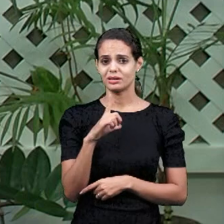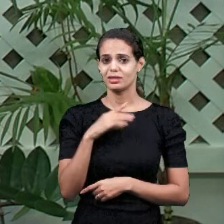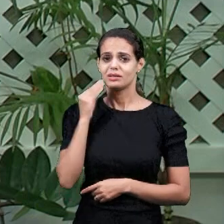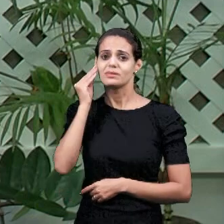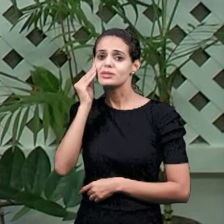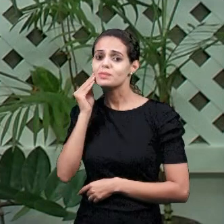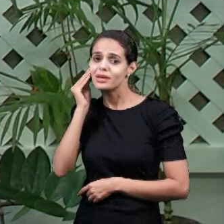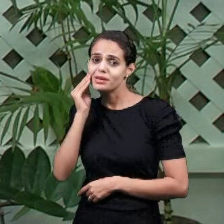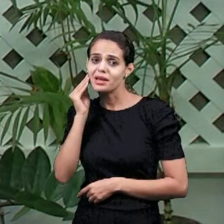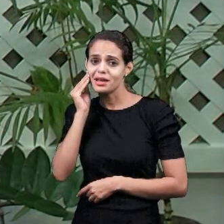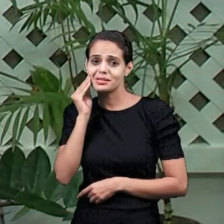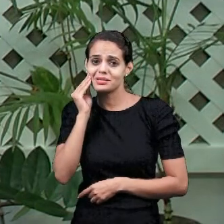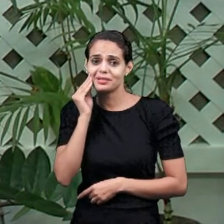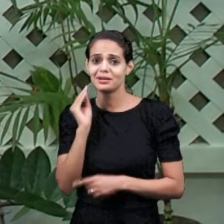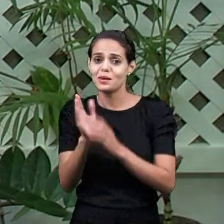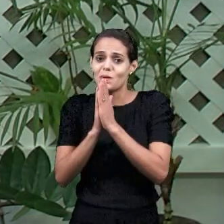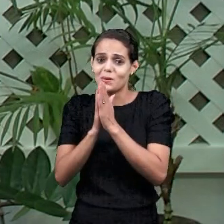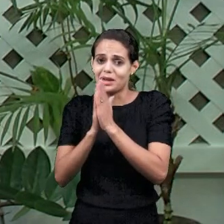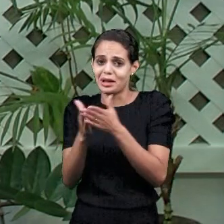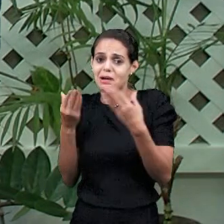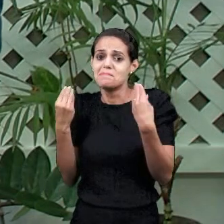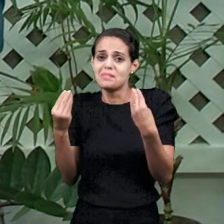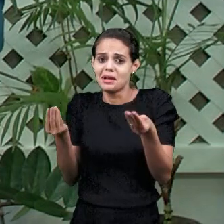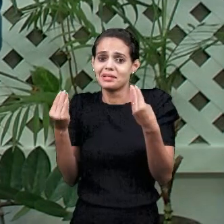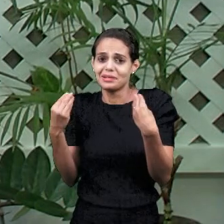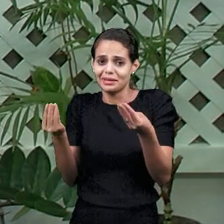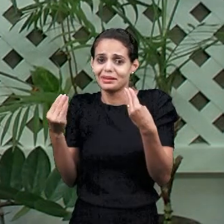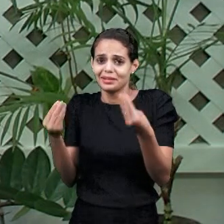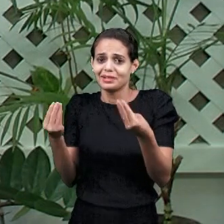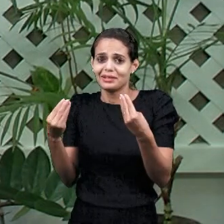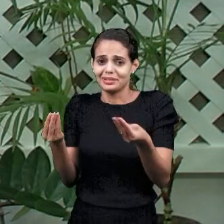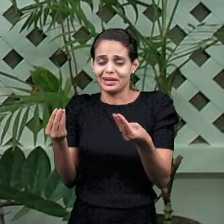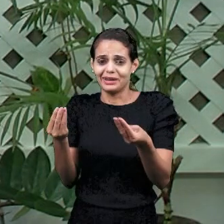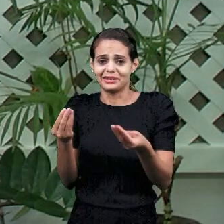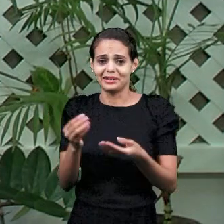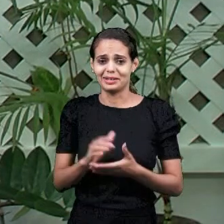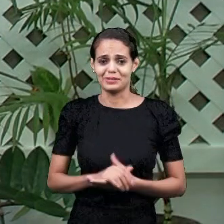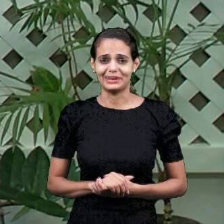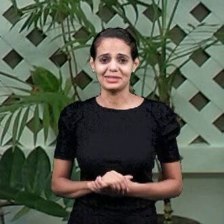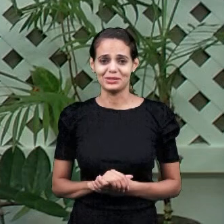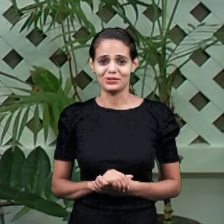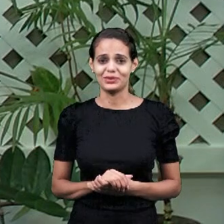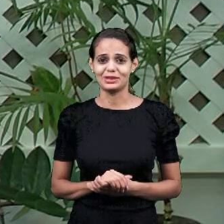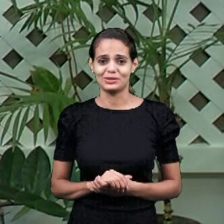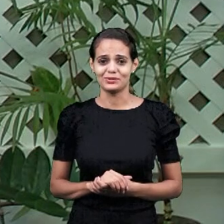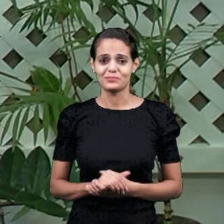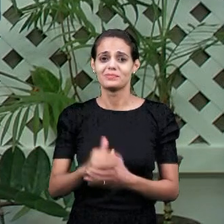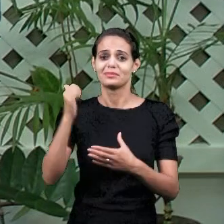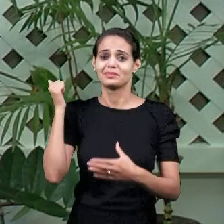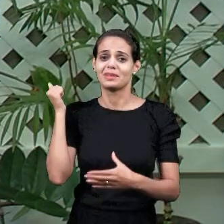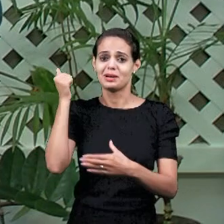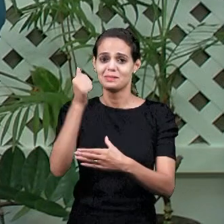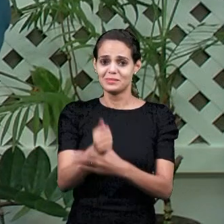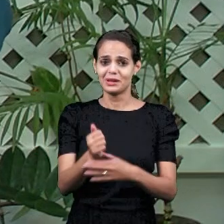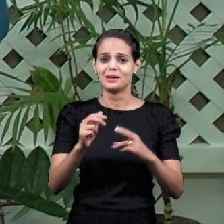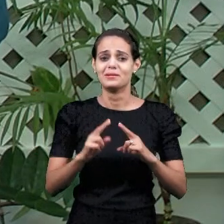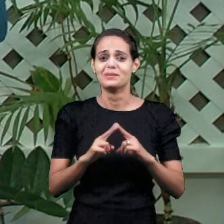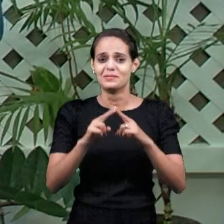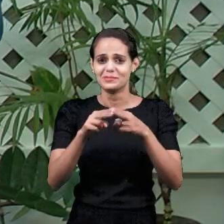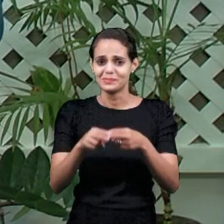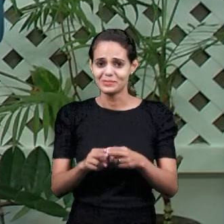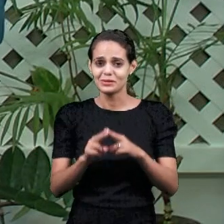pourquoi maintenant? Même qu'Abraham, Noé ressuscite, ils demandent pour eux, je ne vais pas répondre, la parole